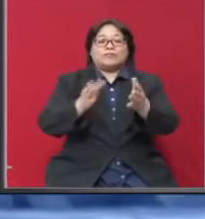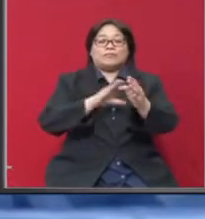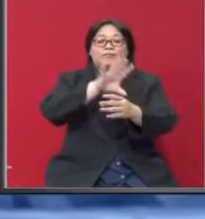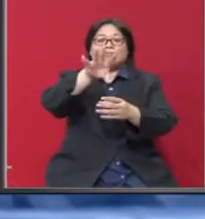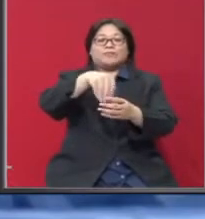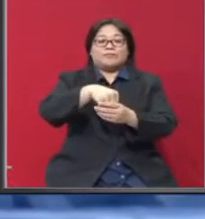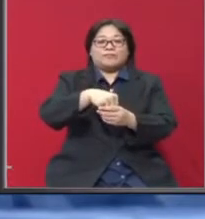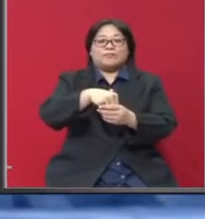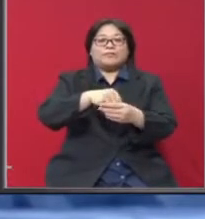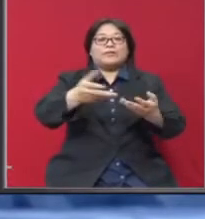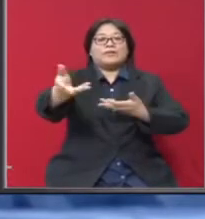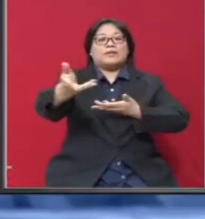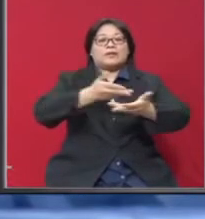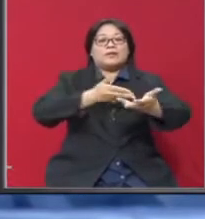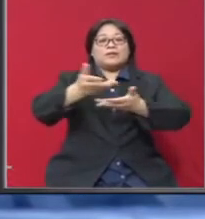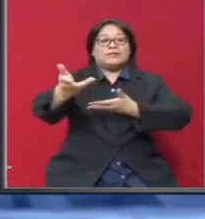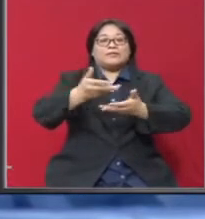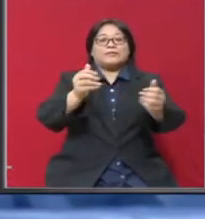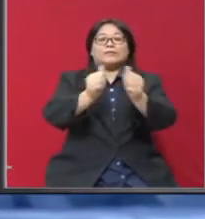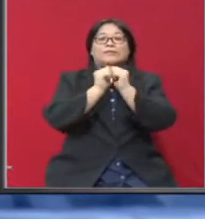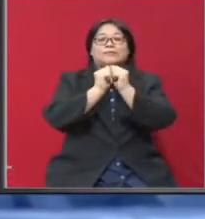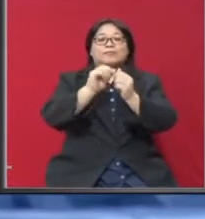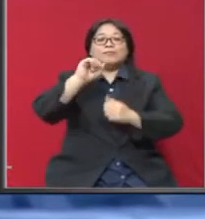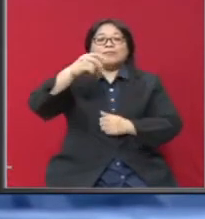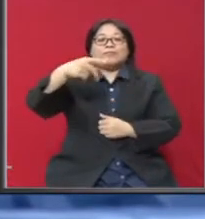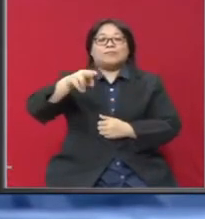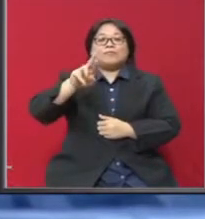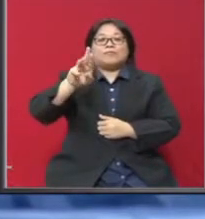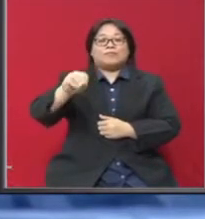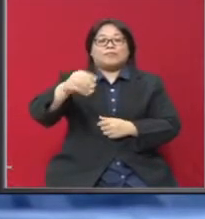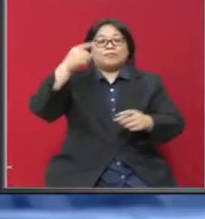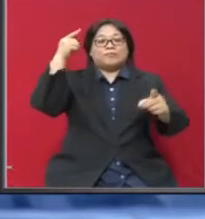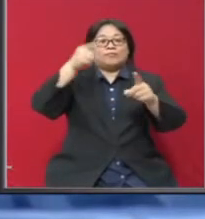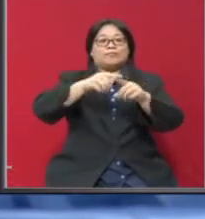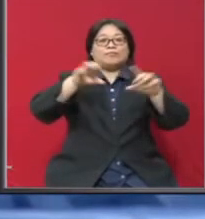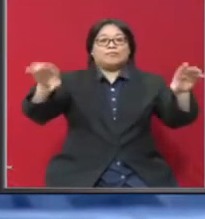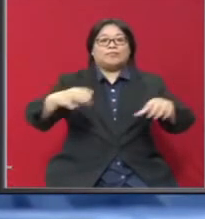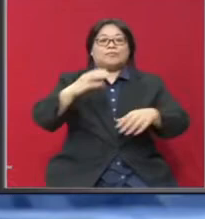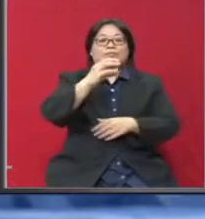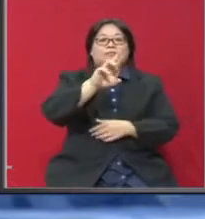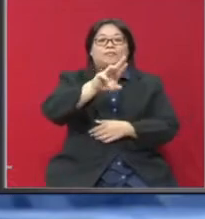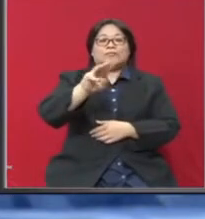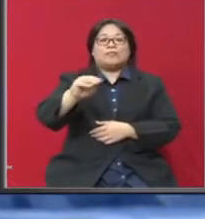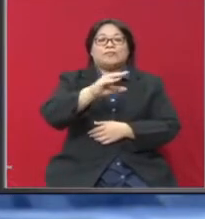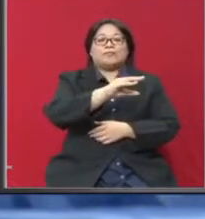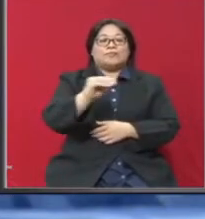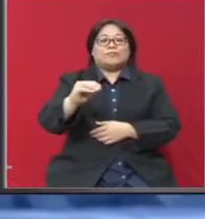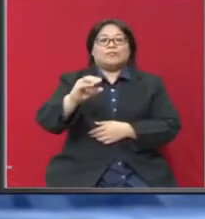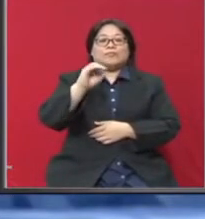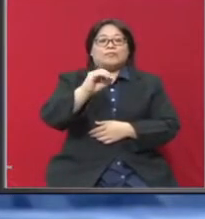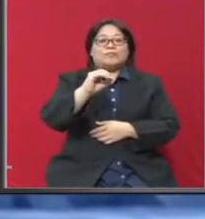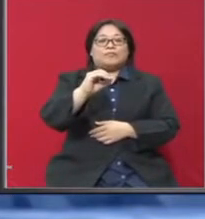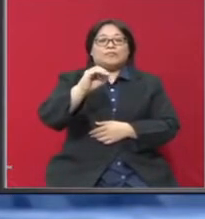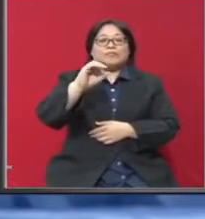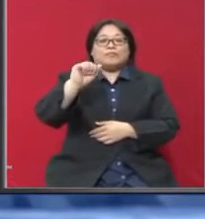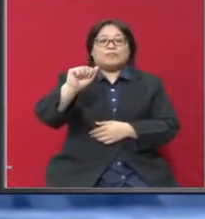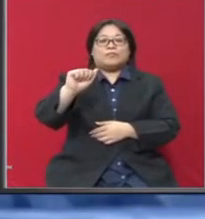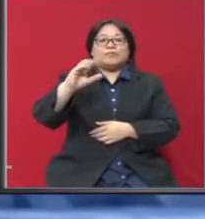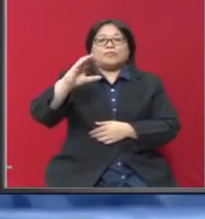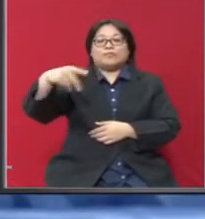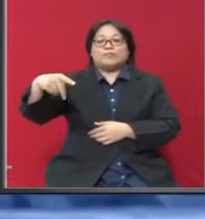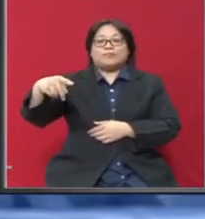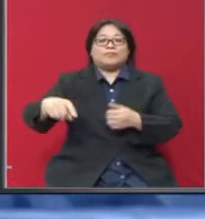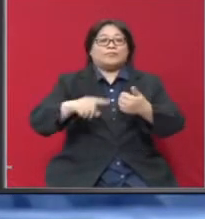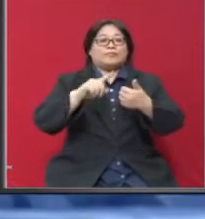keterlibatan atau englishmen dengan sprm bagi tujuan pelaksanaan crm dan USP Ini